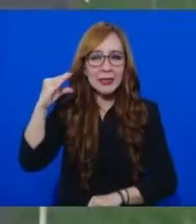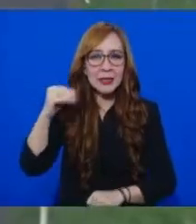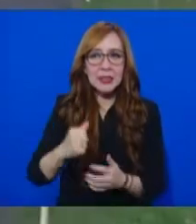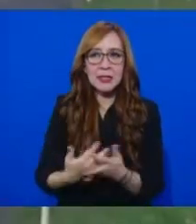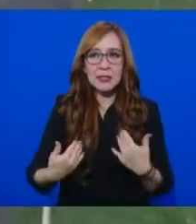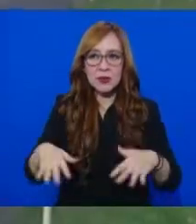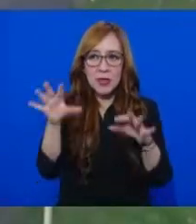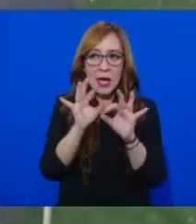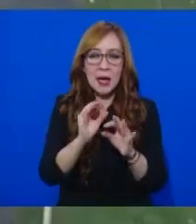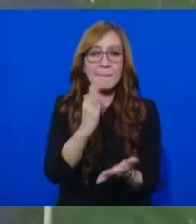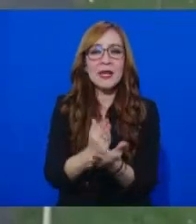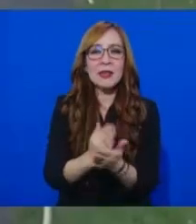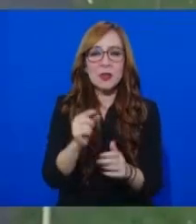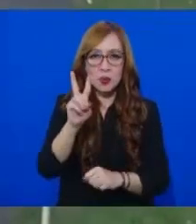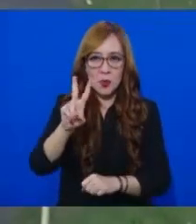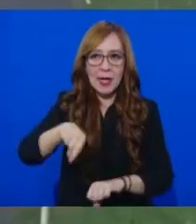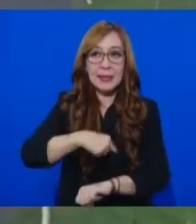jam.